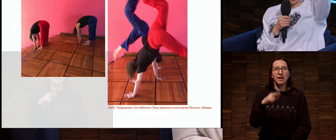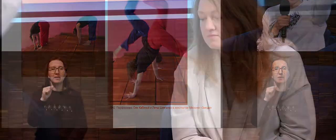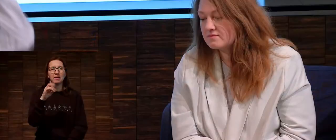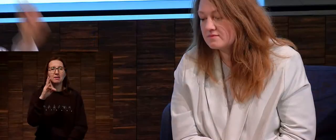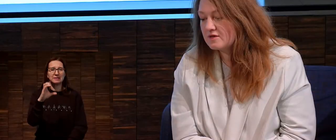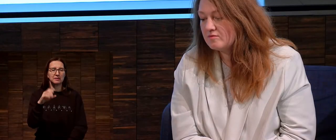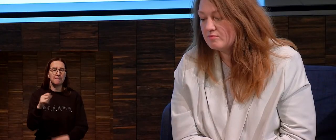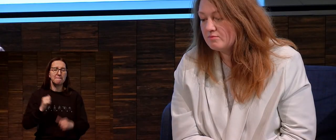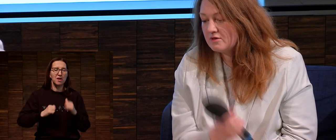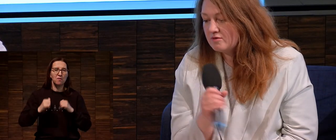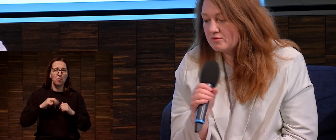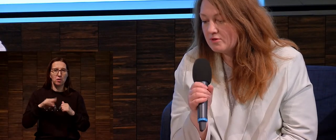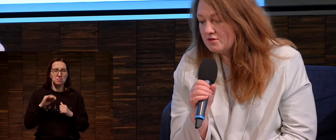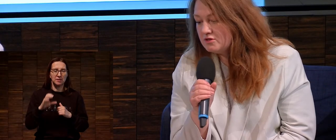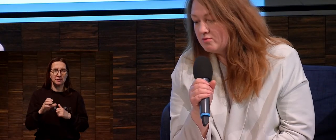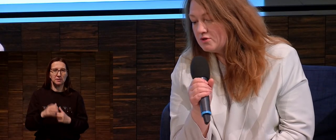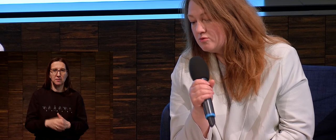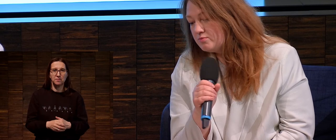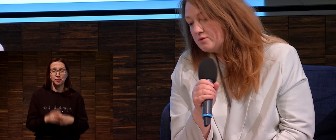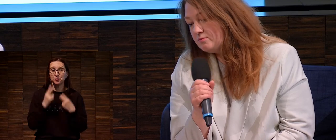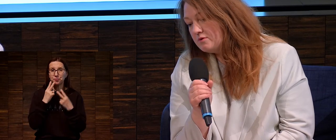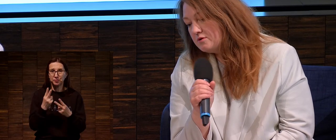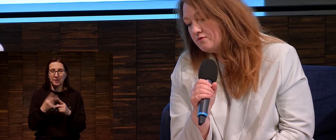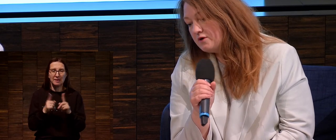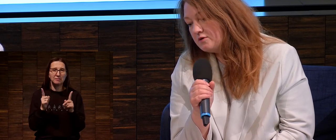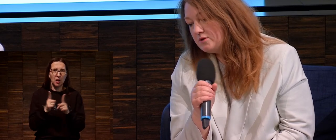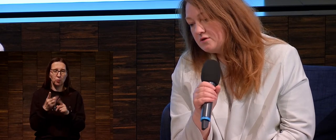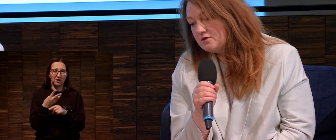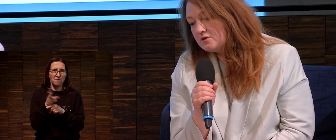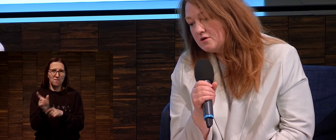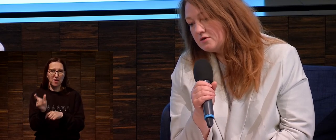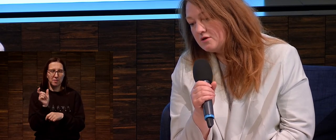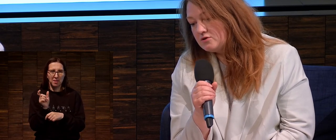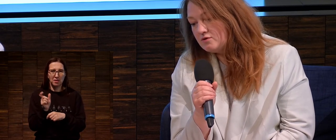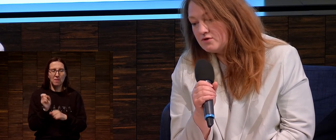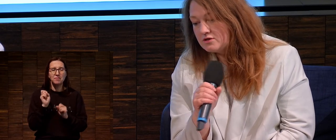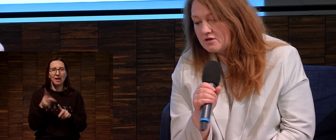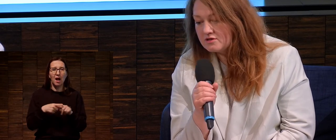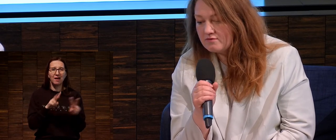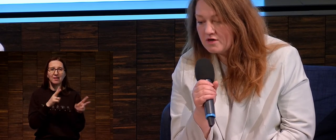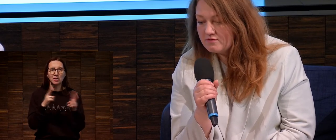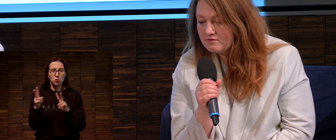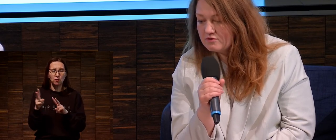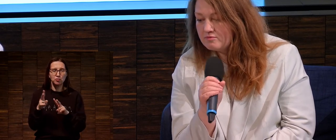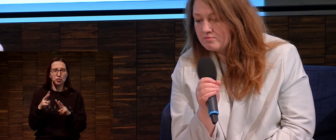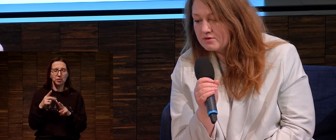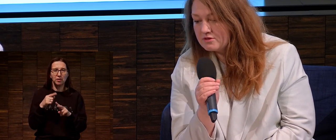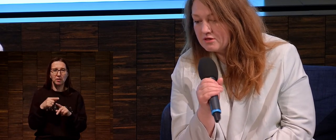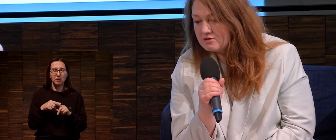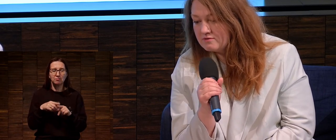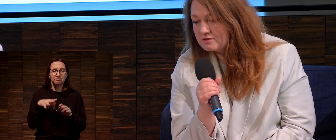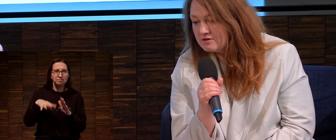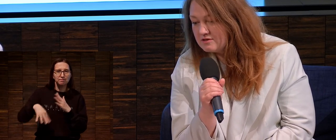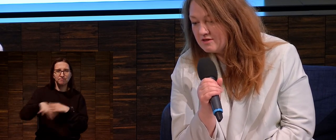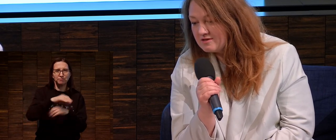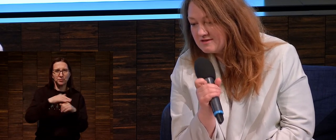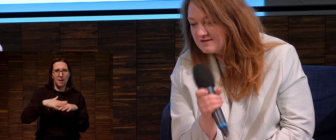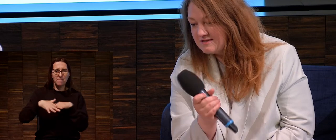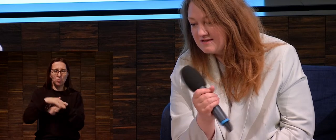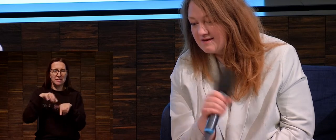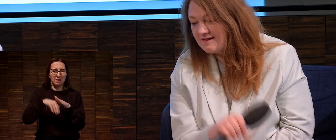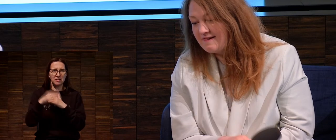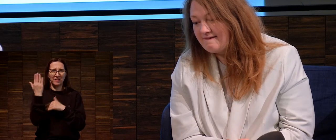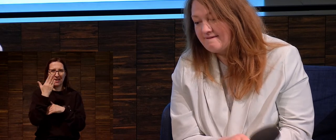Данс-перформанс. Посмотрите небольшой фрагмент, как танцовщики осваивают пространство